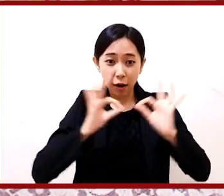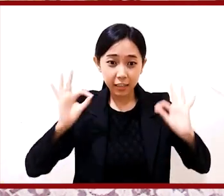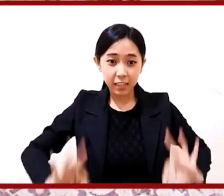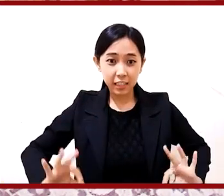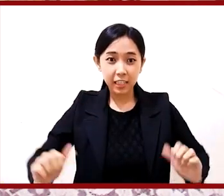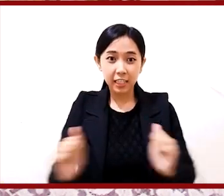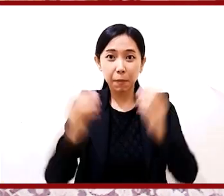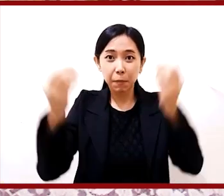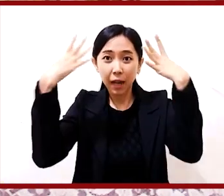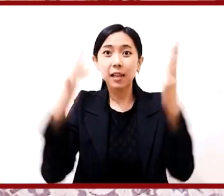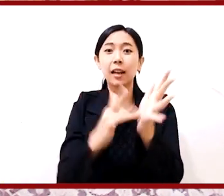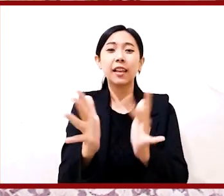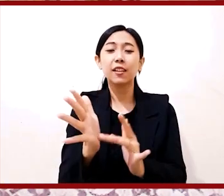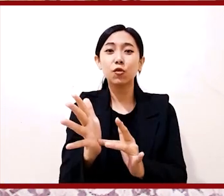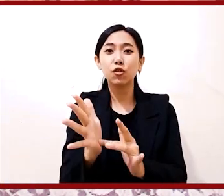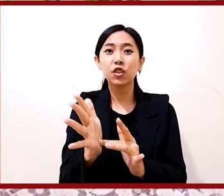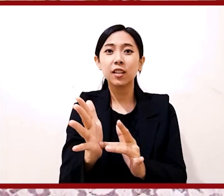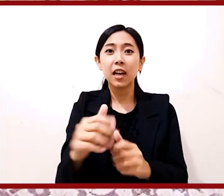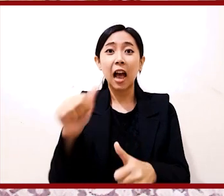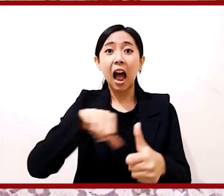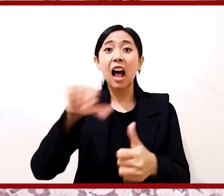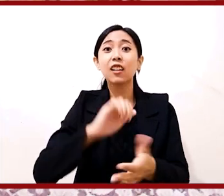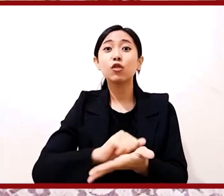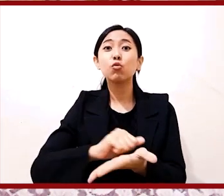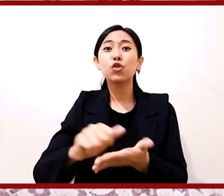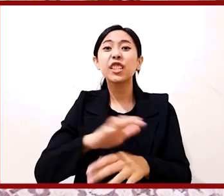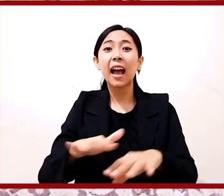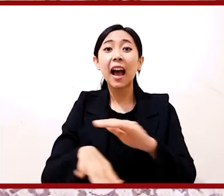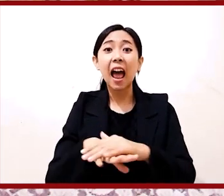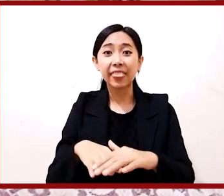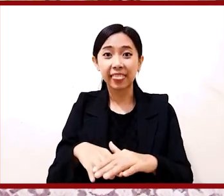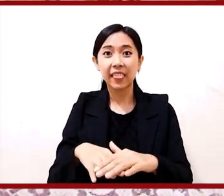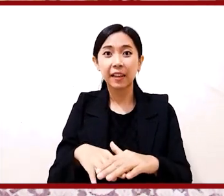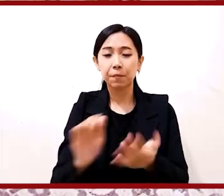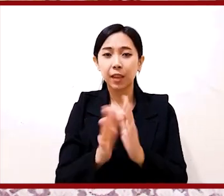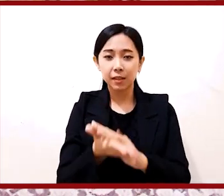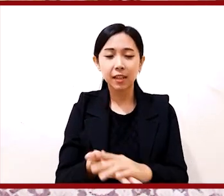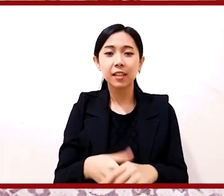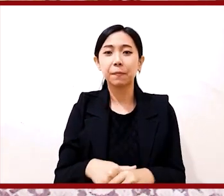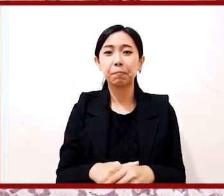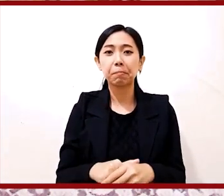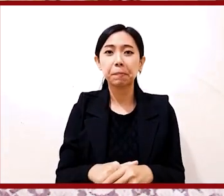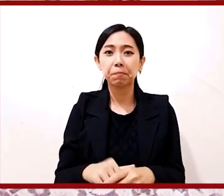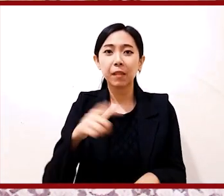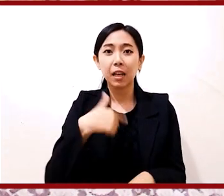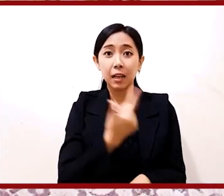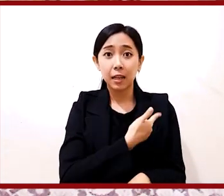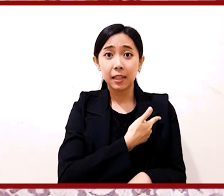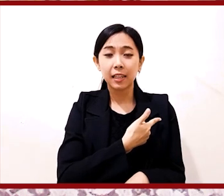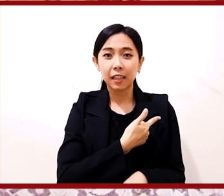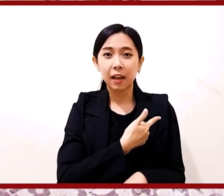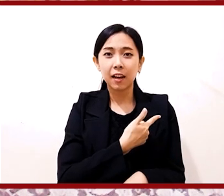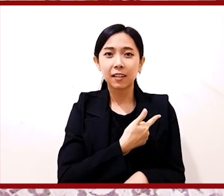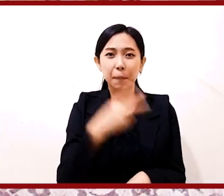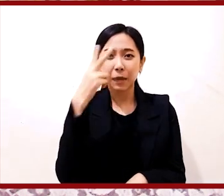dan ahli Taurat dengan Yesus terkait dengan mencuci tangan? Untuk menjawabnya, saudara-saudara, kita